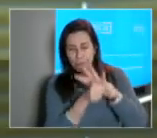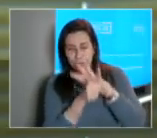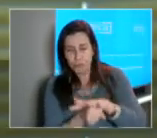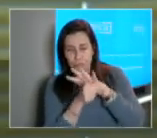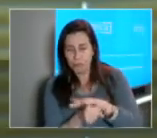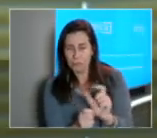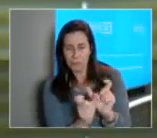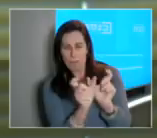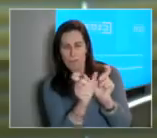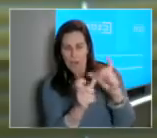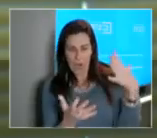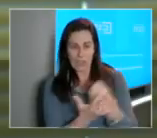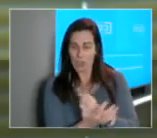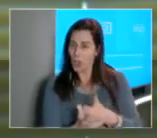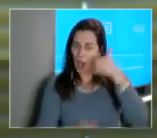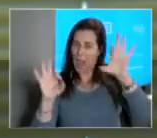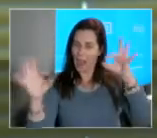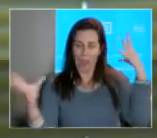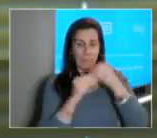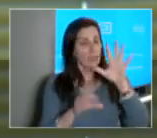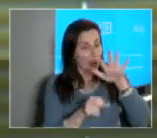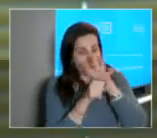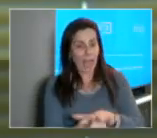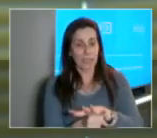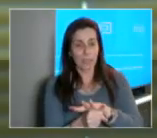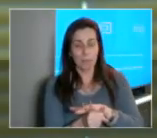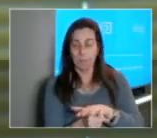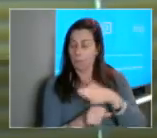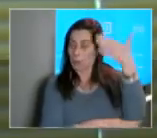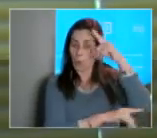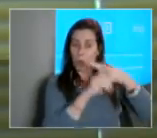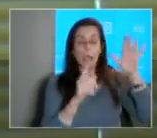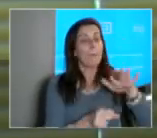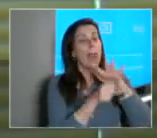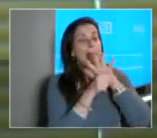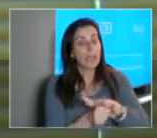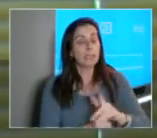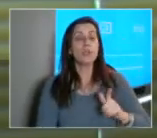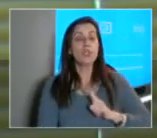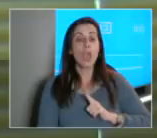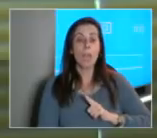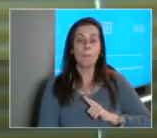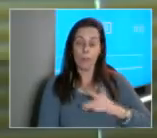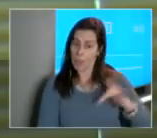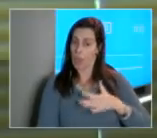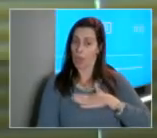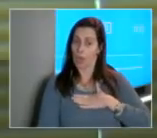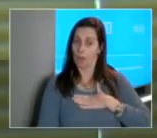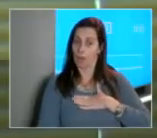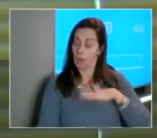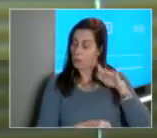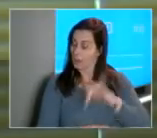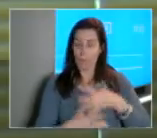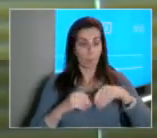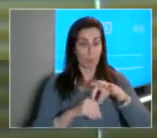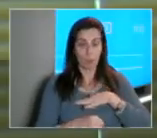ראש ממשלה לא עמד מולם, גם לחצים לאומיים, גם לחצים אישיים, נגדי, נגד